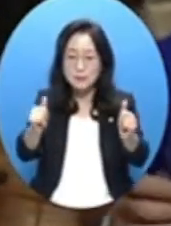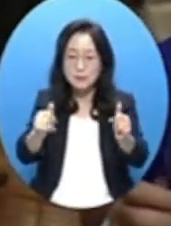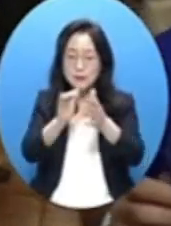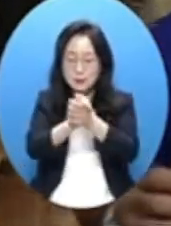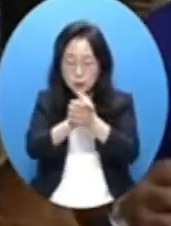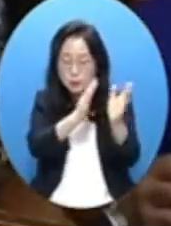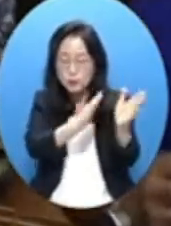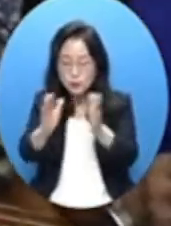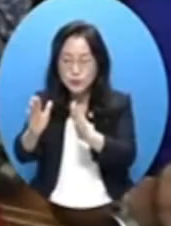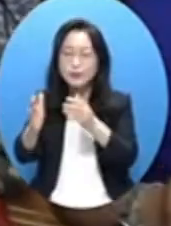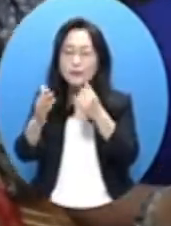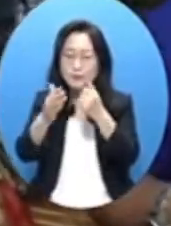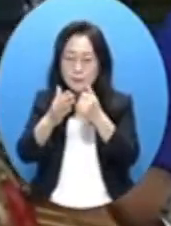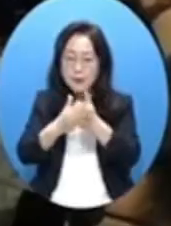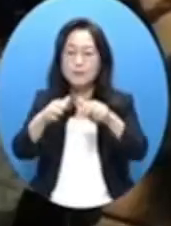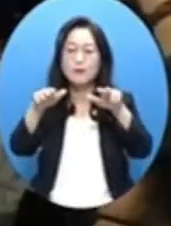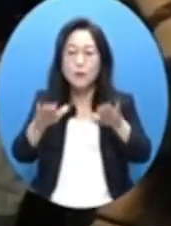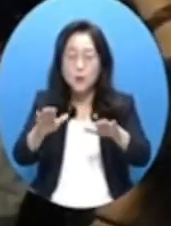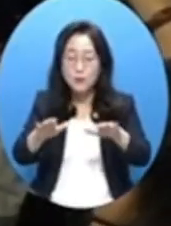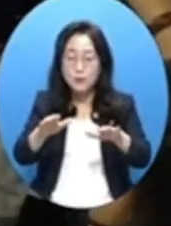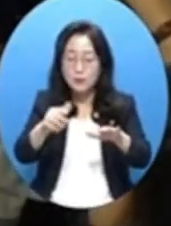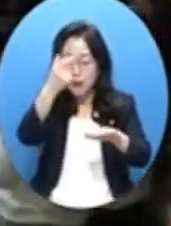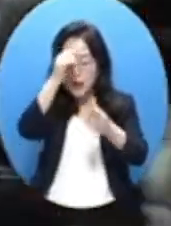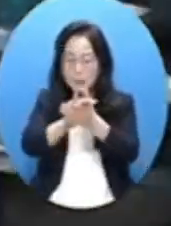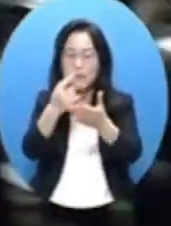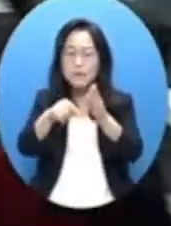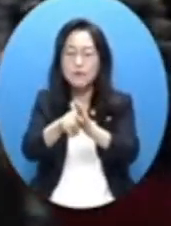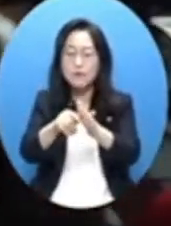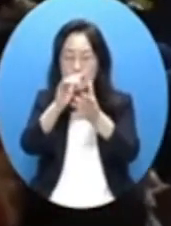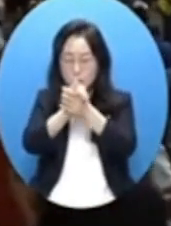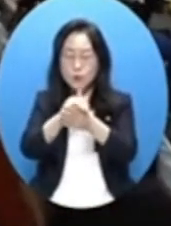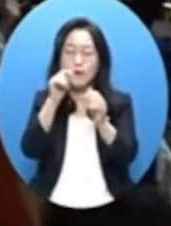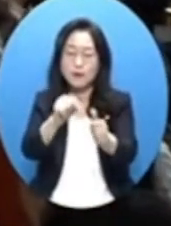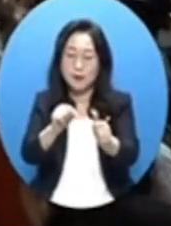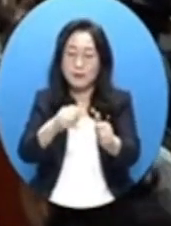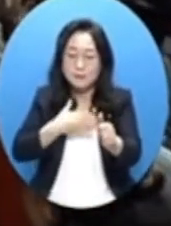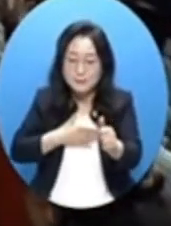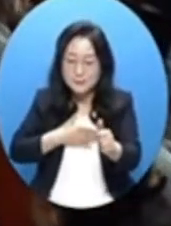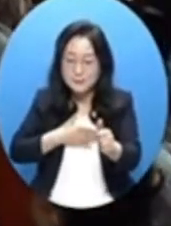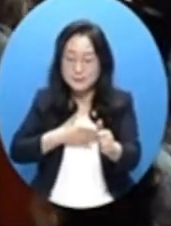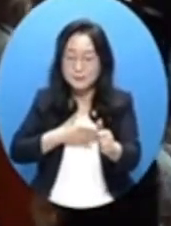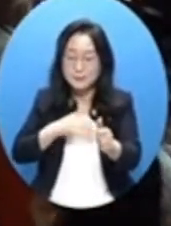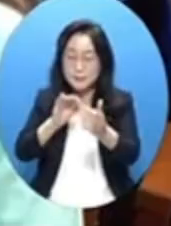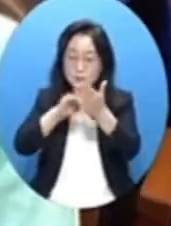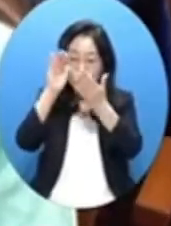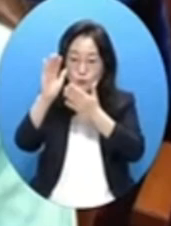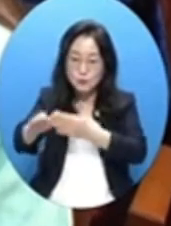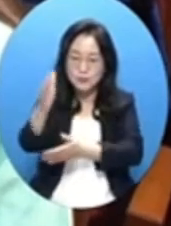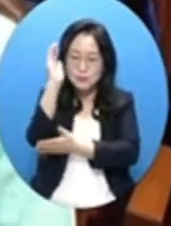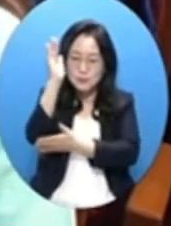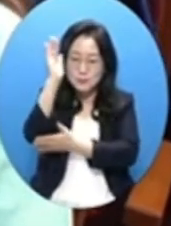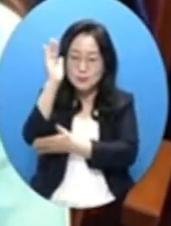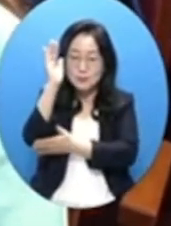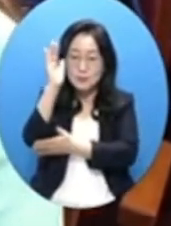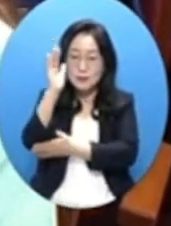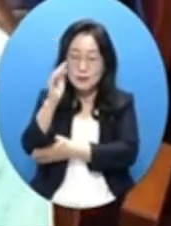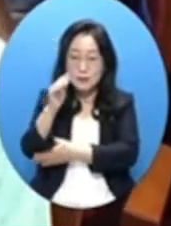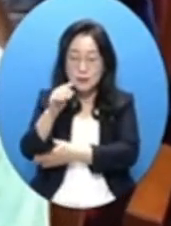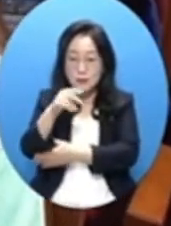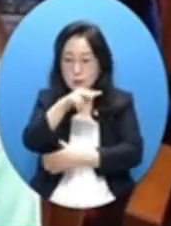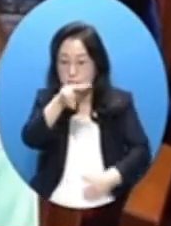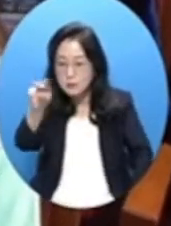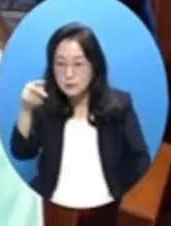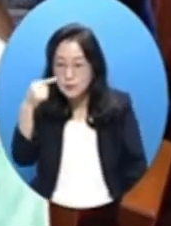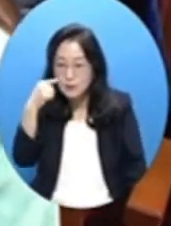준비했으니까 오늘 이 성회에서 기도해라. 가서 말씀 전하는데 정말 젊은이들이 자기의